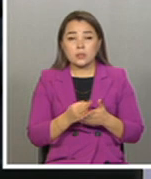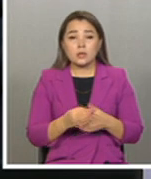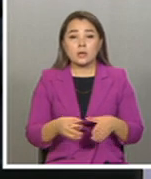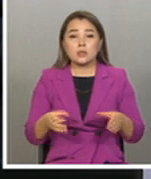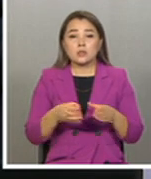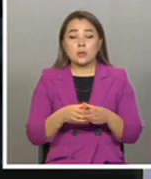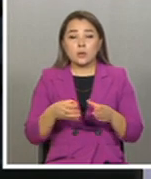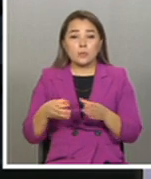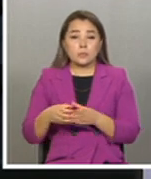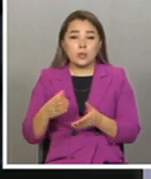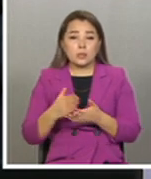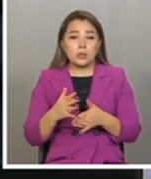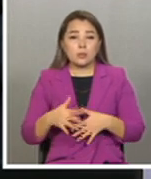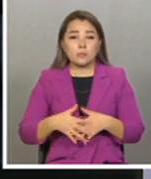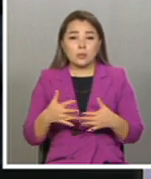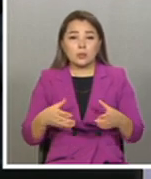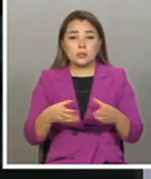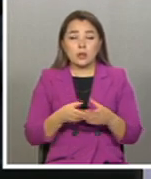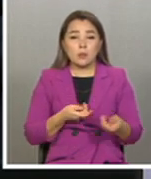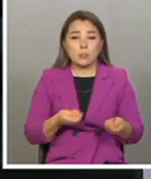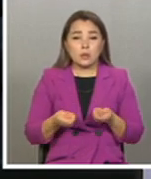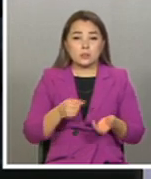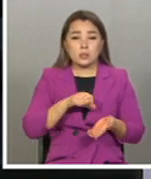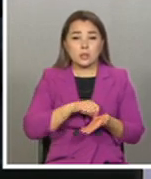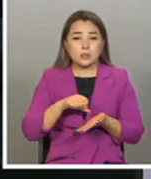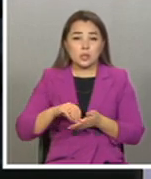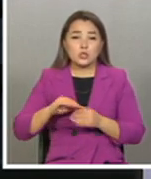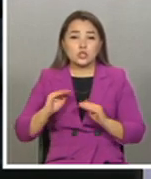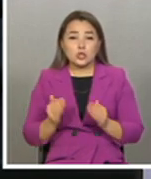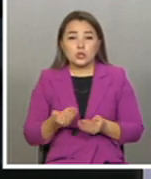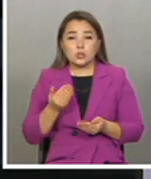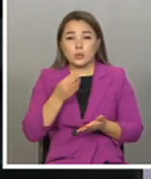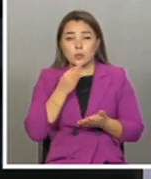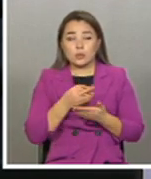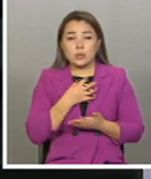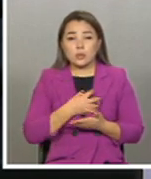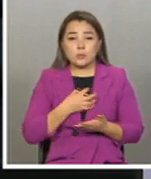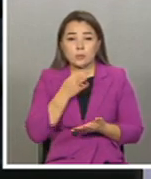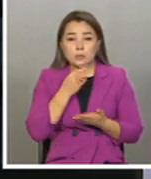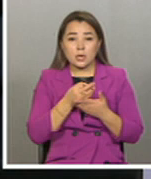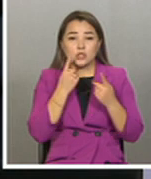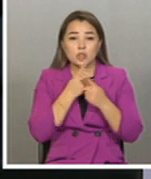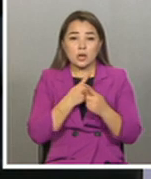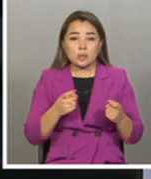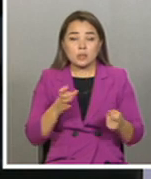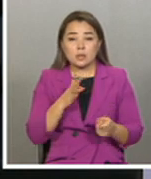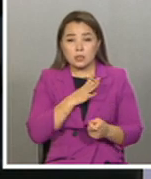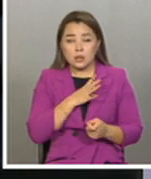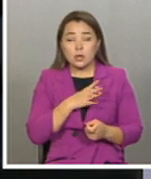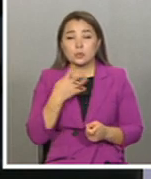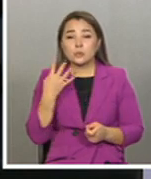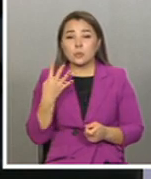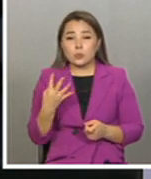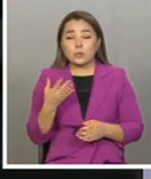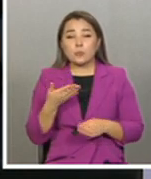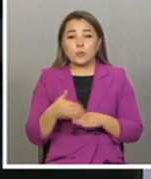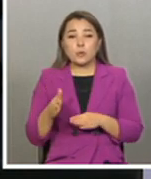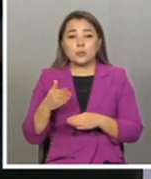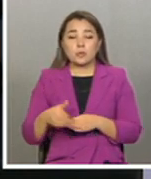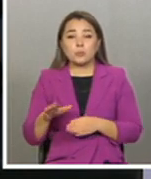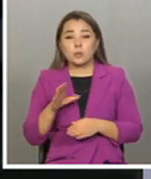топтарды кеңестік басқарудан шеттету қажеттігі жарияланған 4 бөлімнен